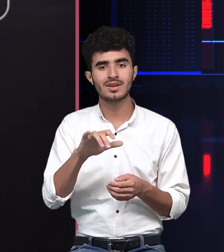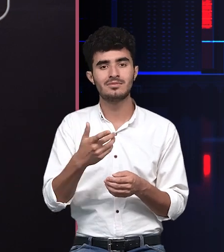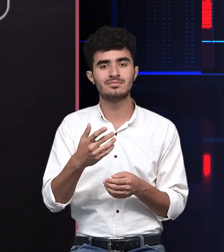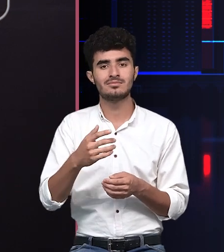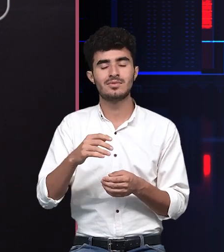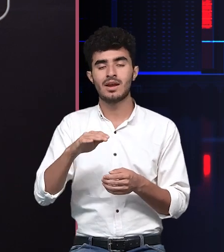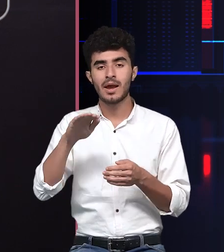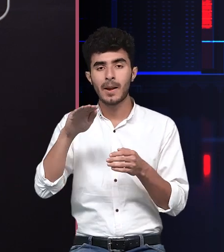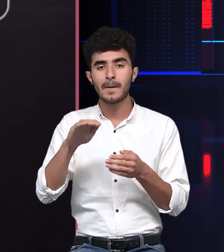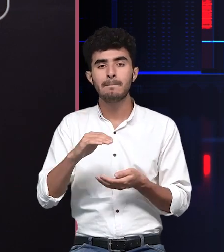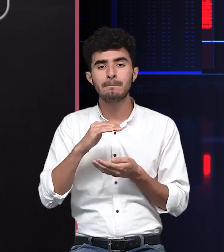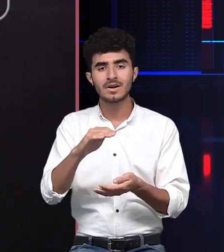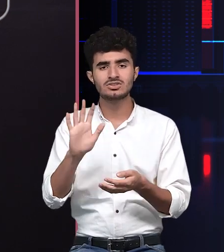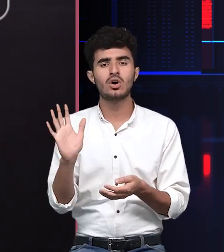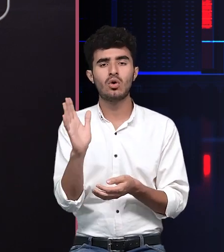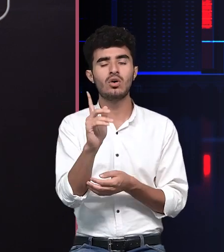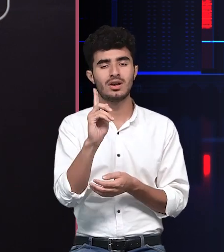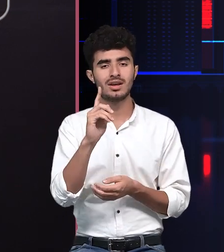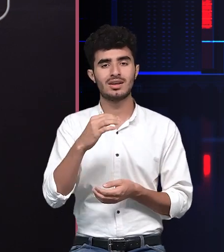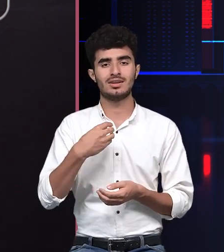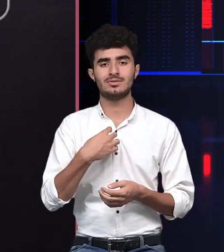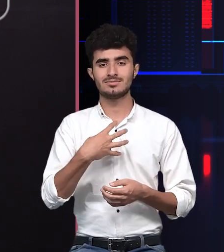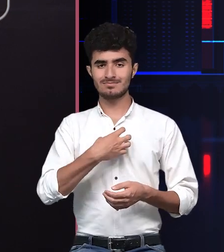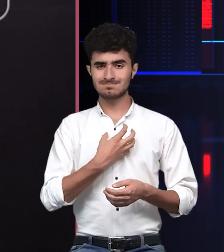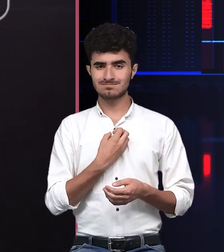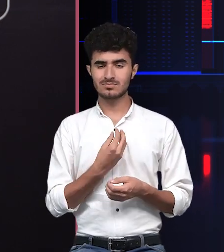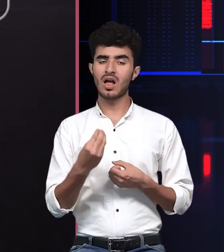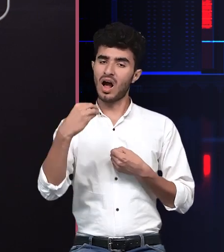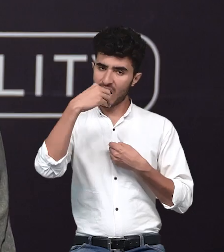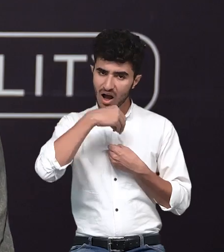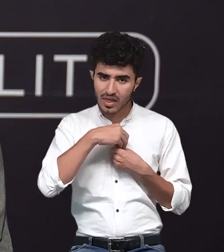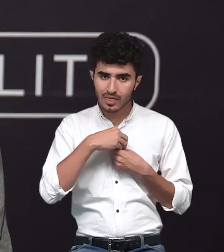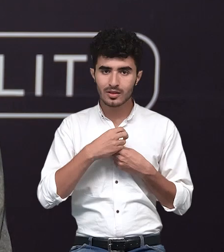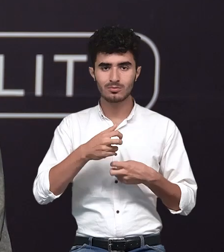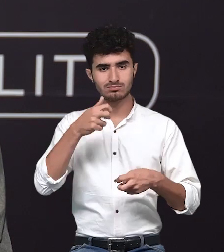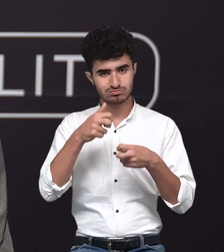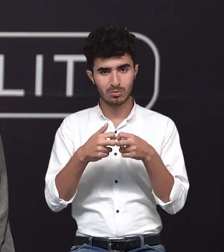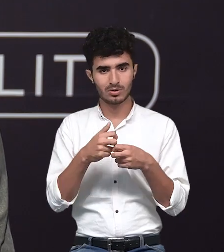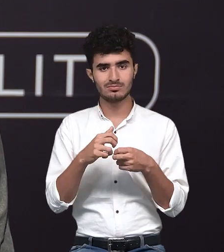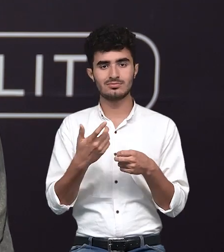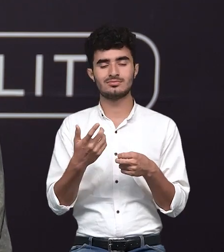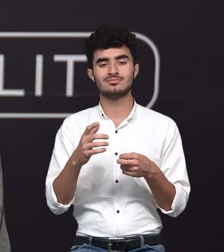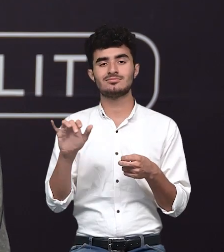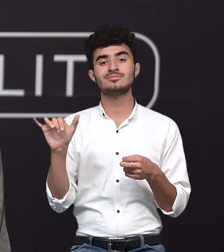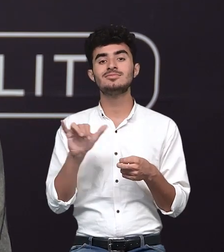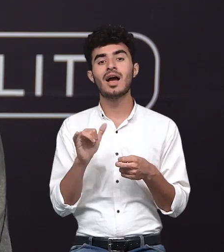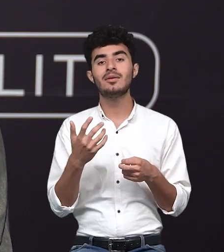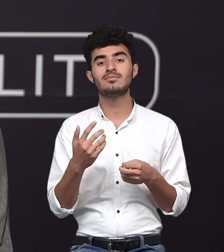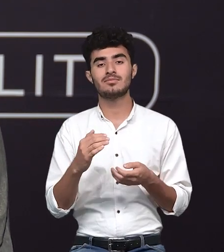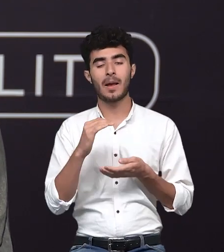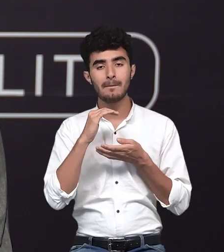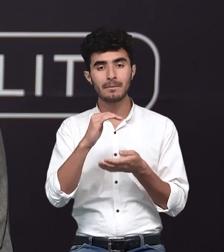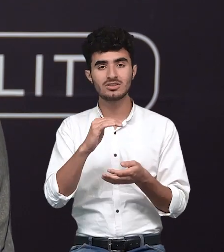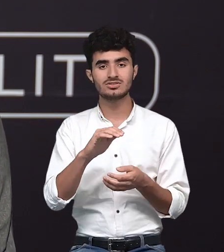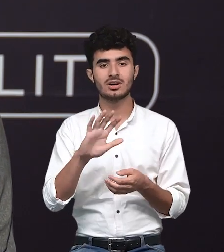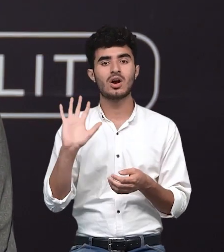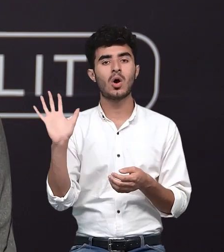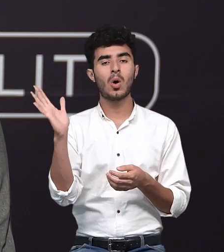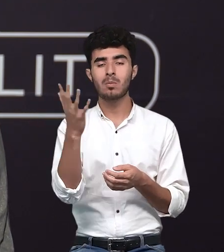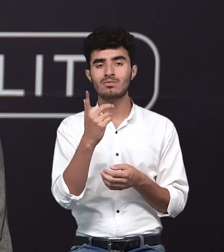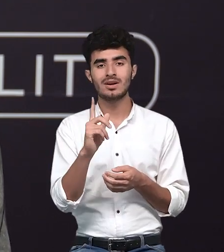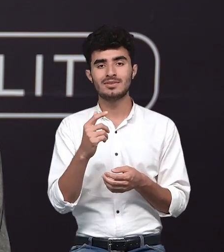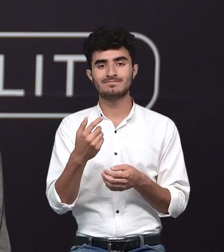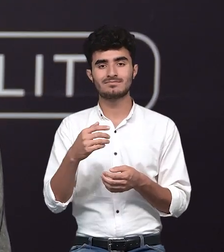हमारी सोल को जिसने ज़ख्मी किया है, बॉडी के अंदर का ज़ख़म है। कोई भी इससे बच नहीं सकता। ये बहुत बड़ी रेंज